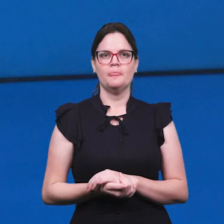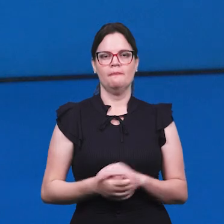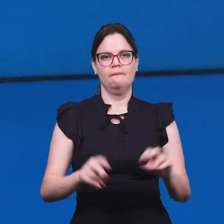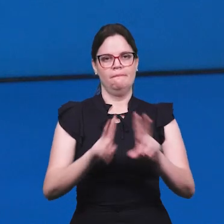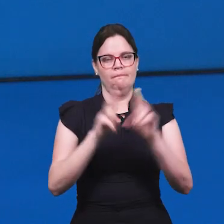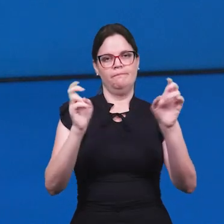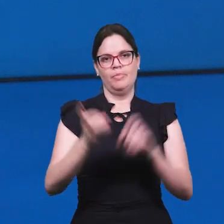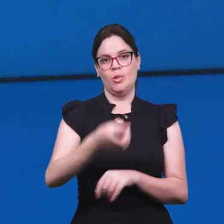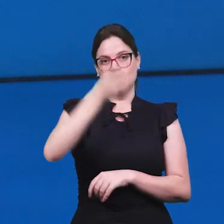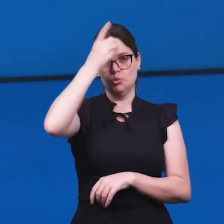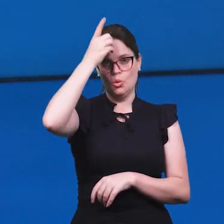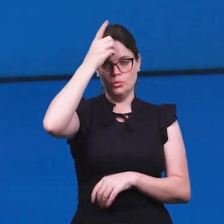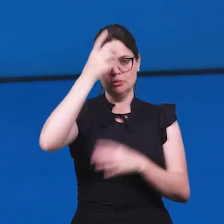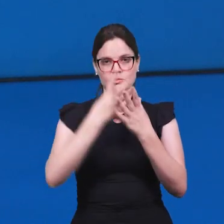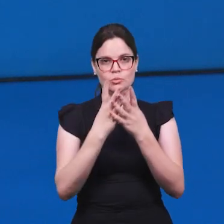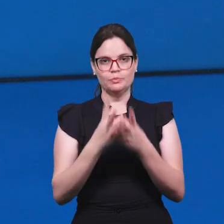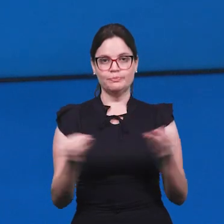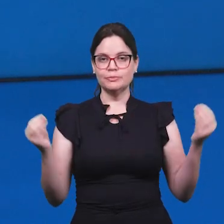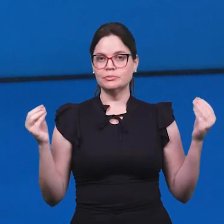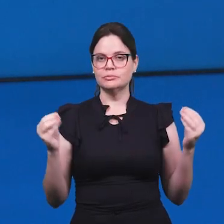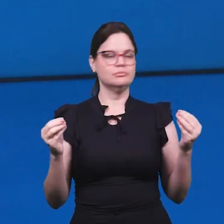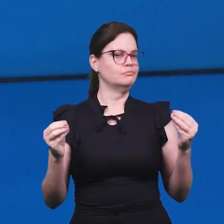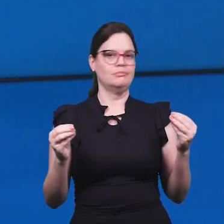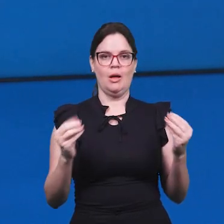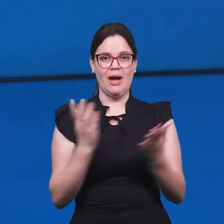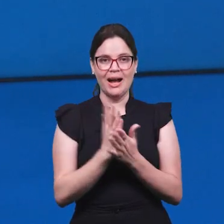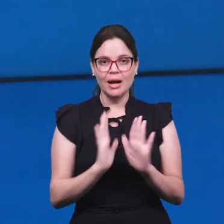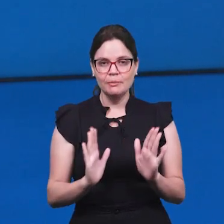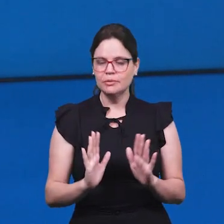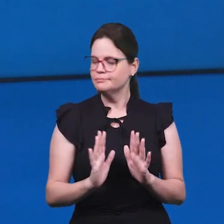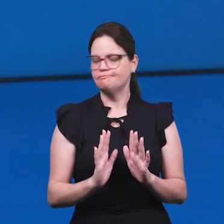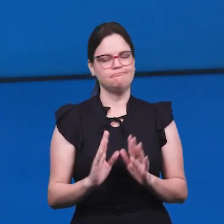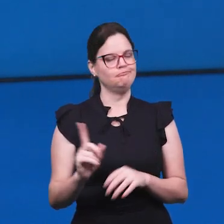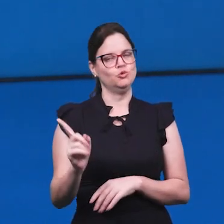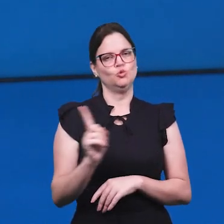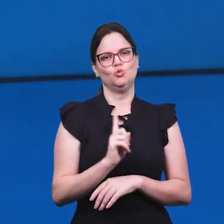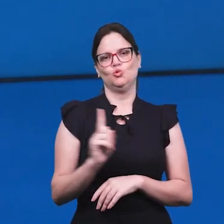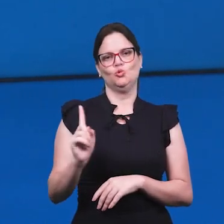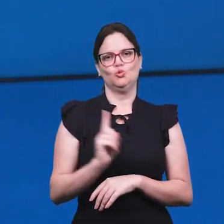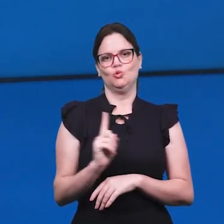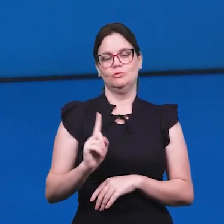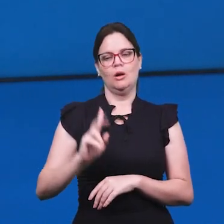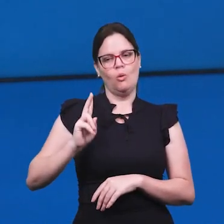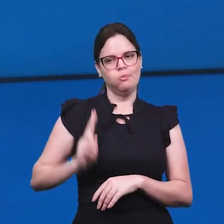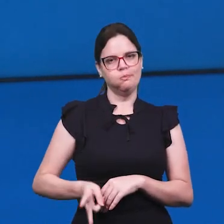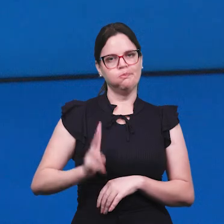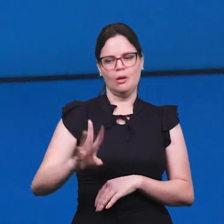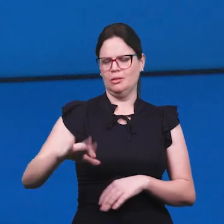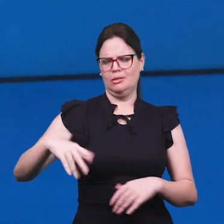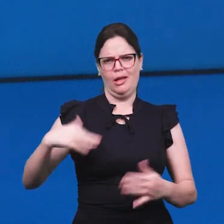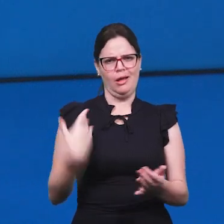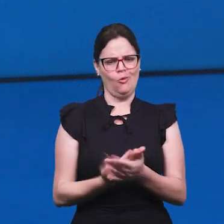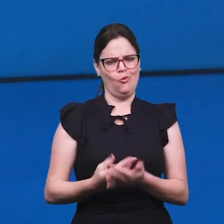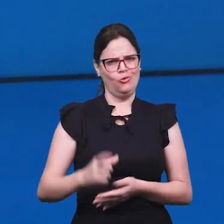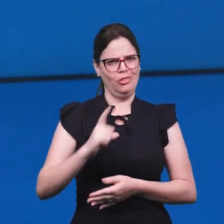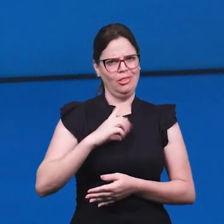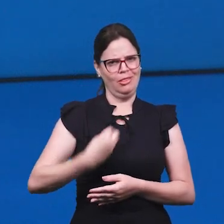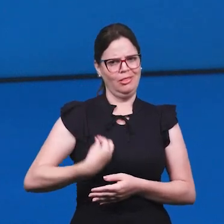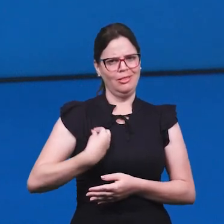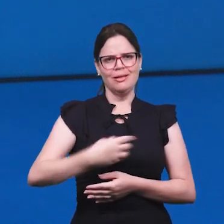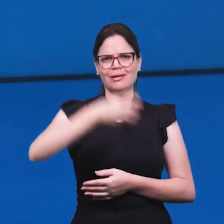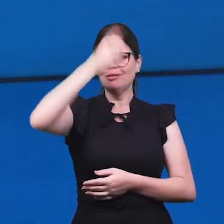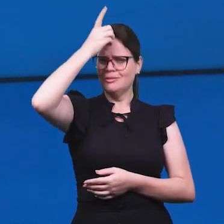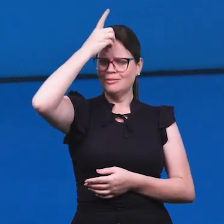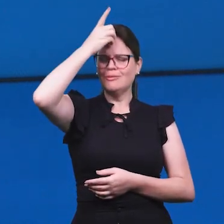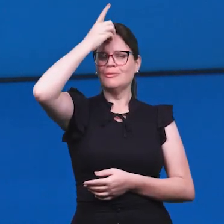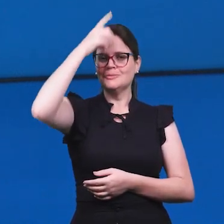Realmente, os dons não desapareceram lá na igreja, depois da igreja primitiva. Não, eles continuaram